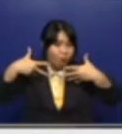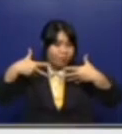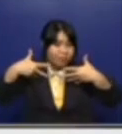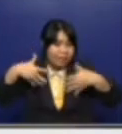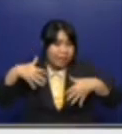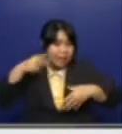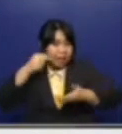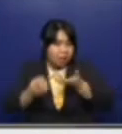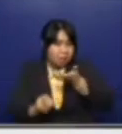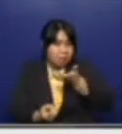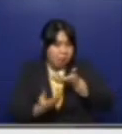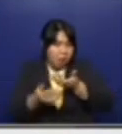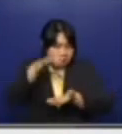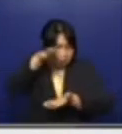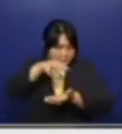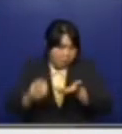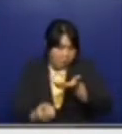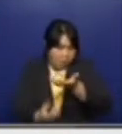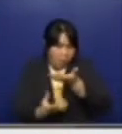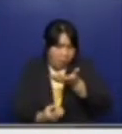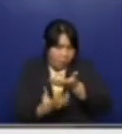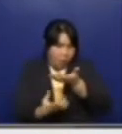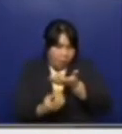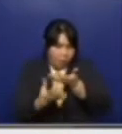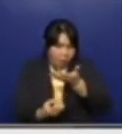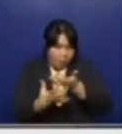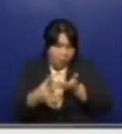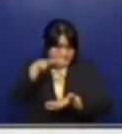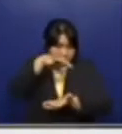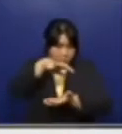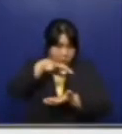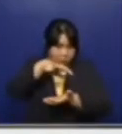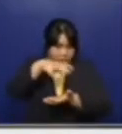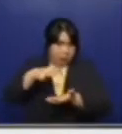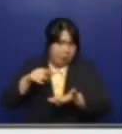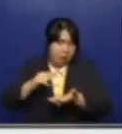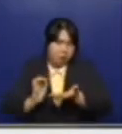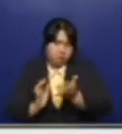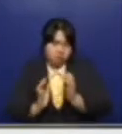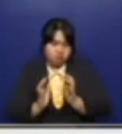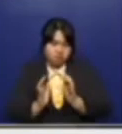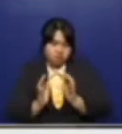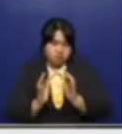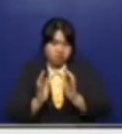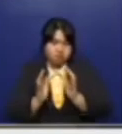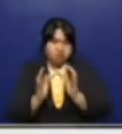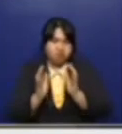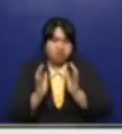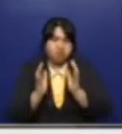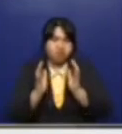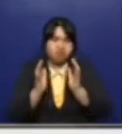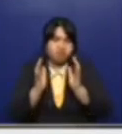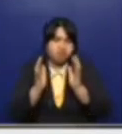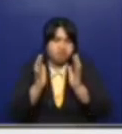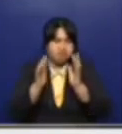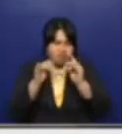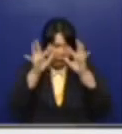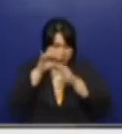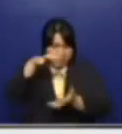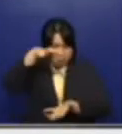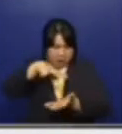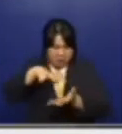แล้วมันไม่มีทางออกตอนนี้ควันมันเริ่มระอุขึ้นมาครับท่านประธานควันมันเริ่มระอุขึ้นมา